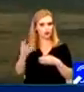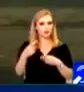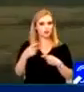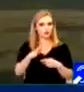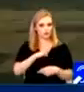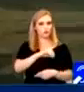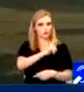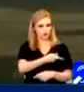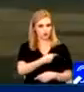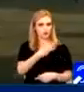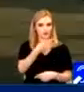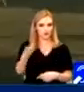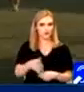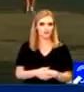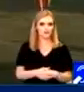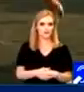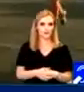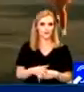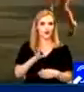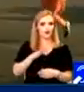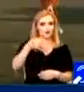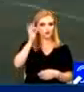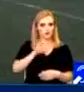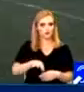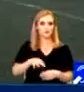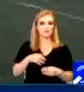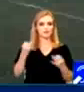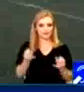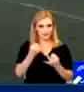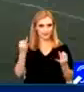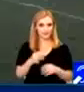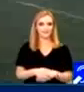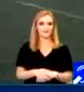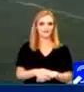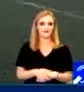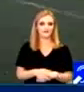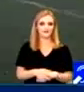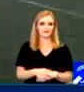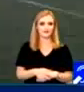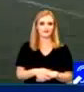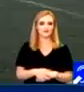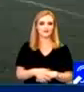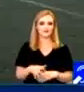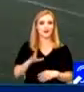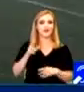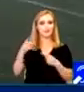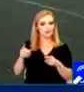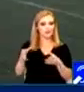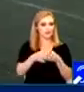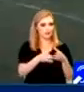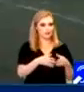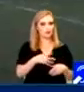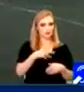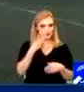aici. Turneul internațional a fost o experiență foarte minunată, am avut impresii foarte bune. Adversarii au fost foarte